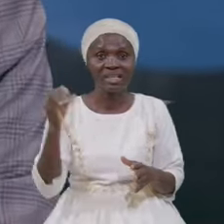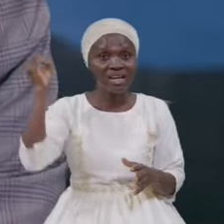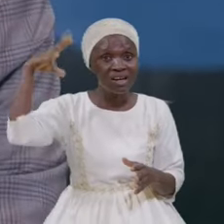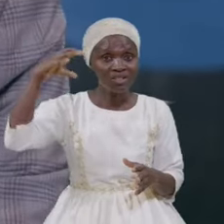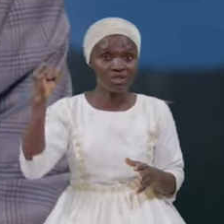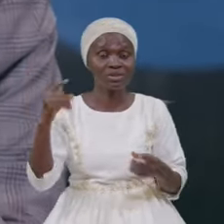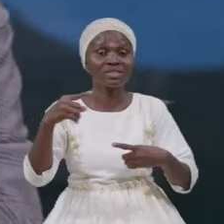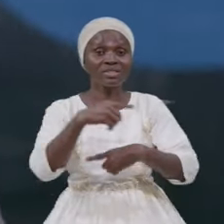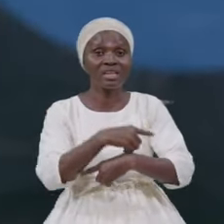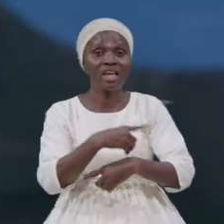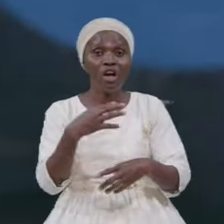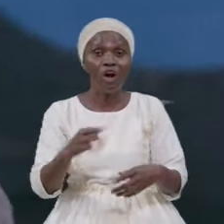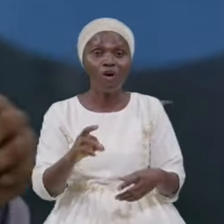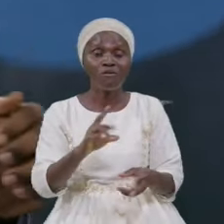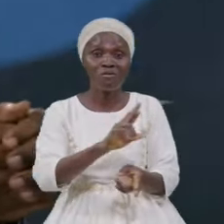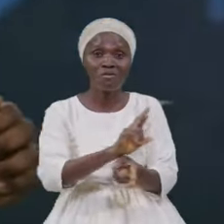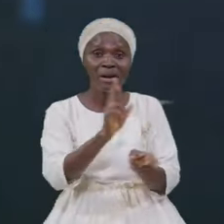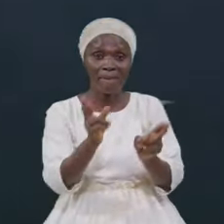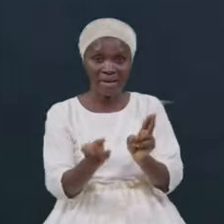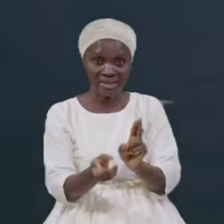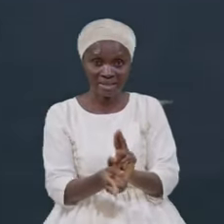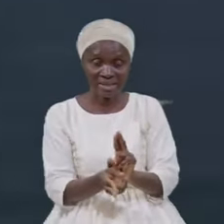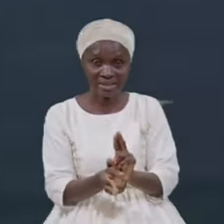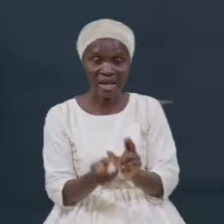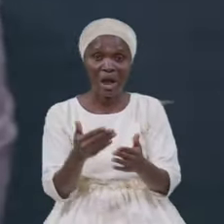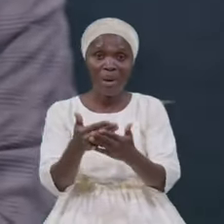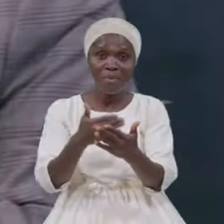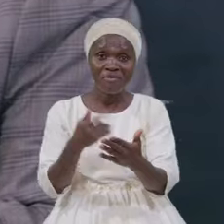repentance devant le Dieu de la grâce.